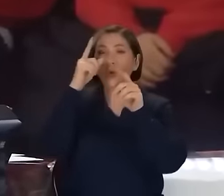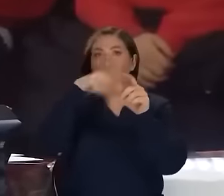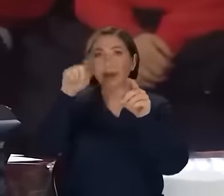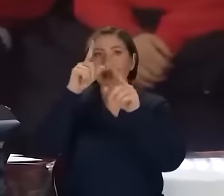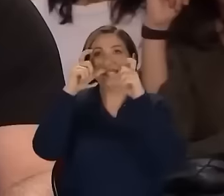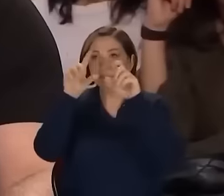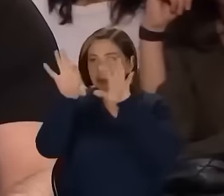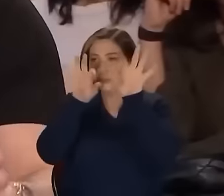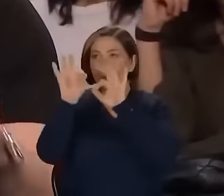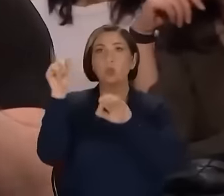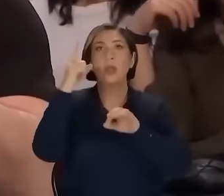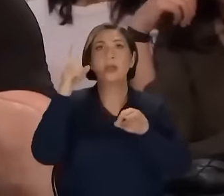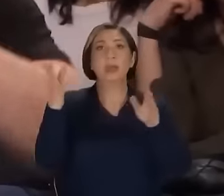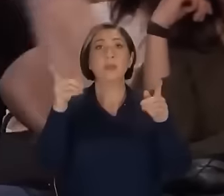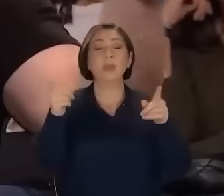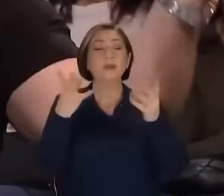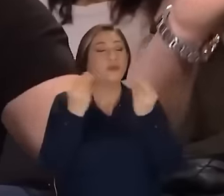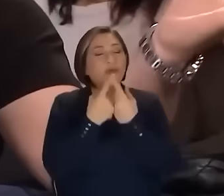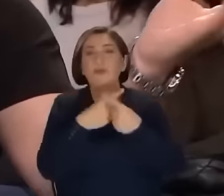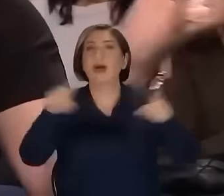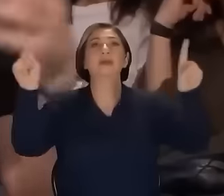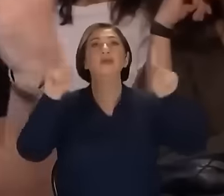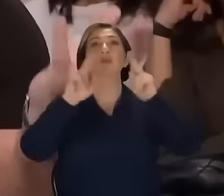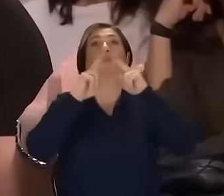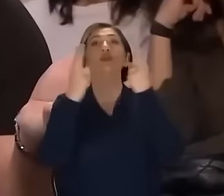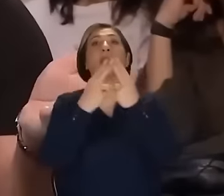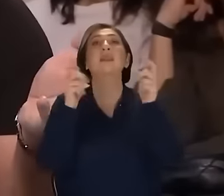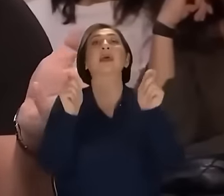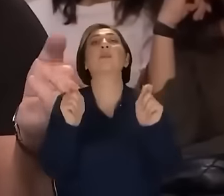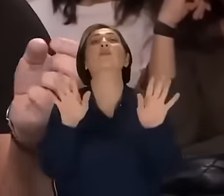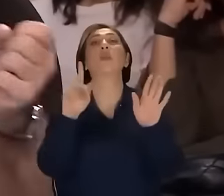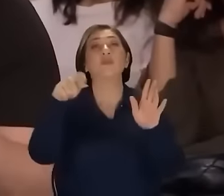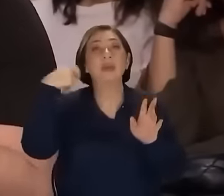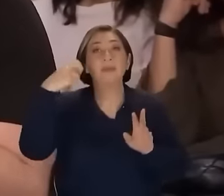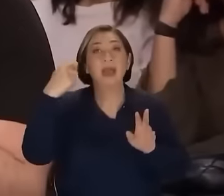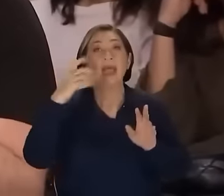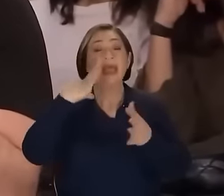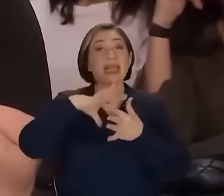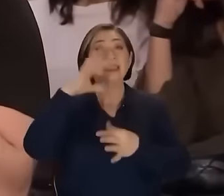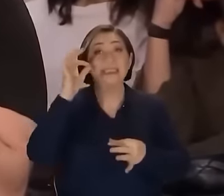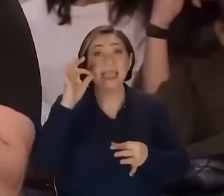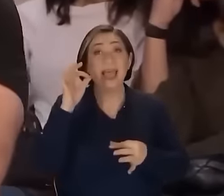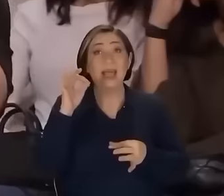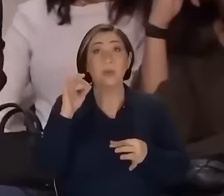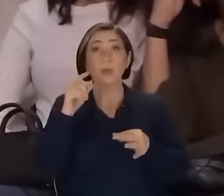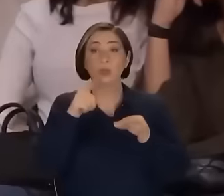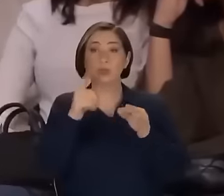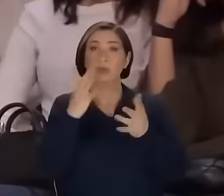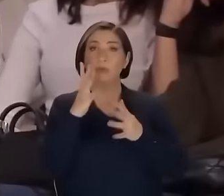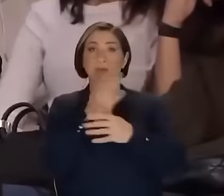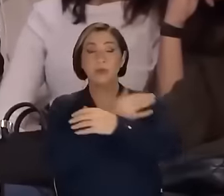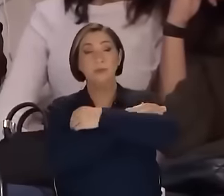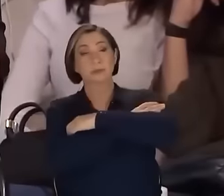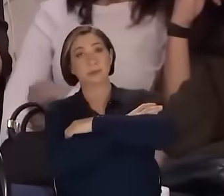Yani bunlar böyle bambaşka dünyalarda üretilmiyor bu filmler. İnsanlar bunlar böyle tuhaf